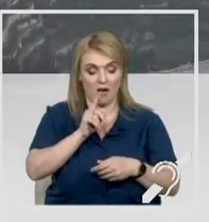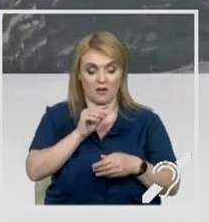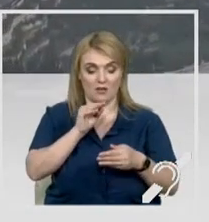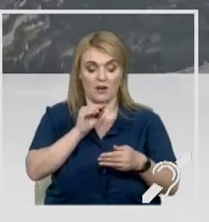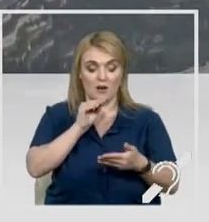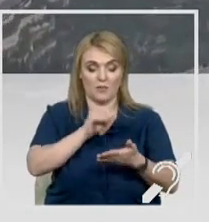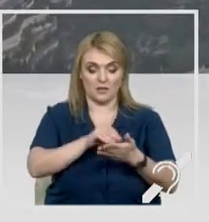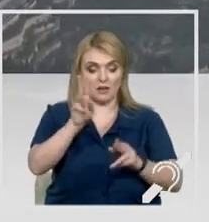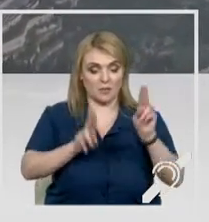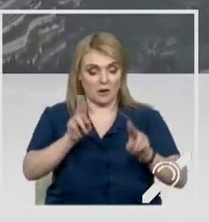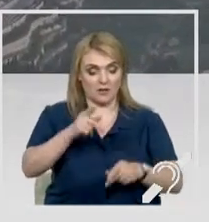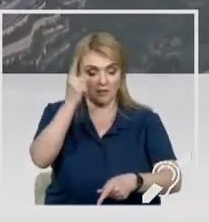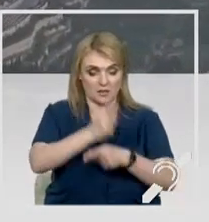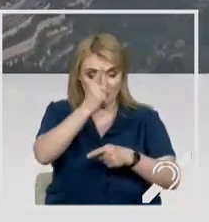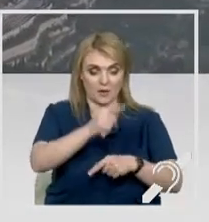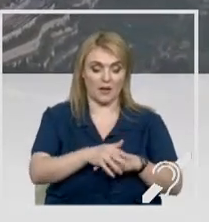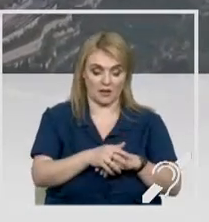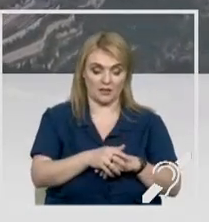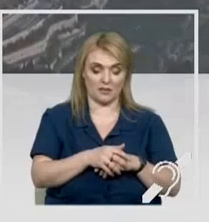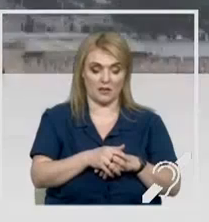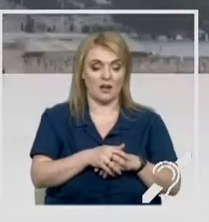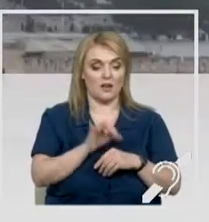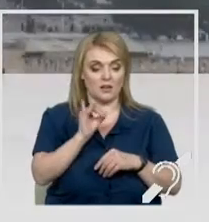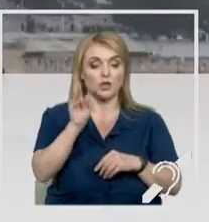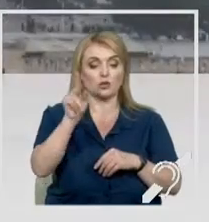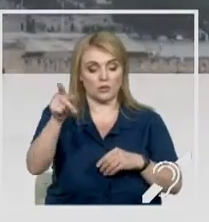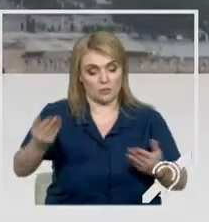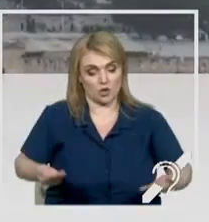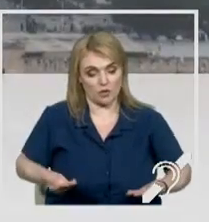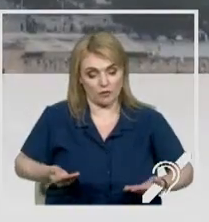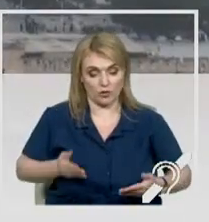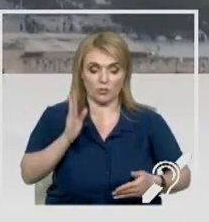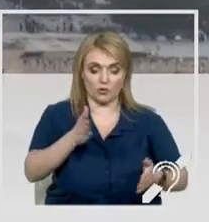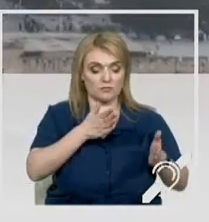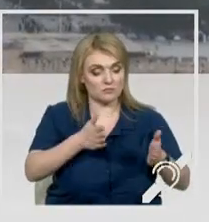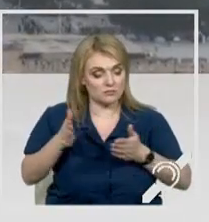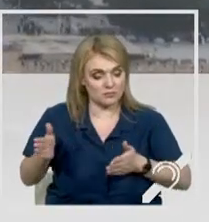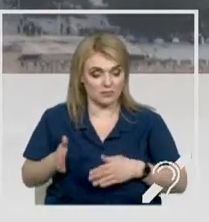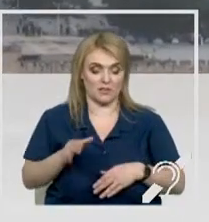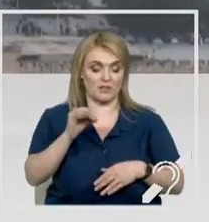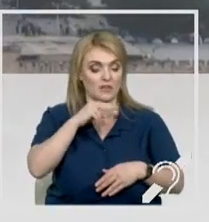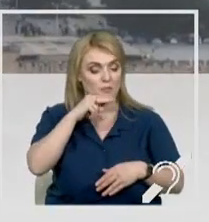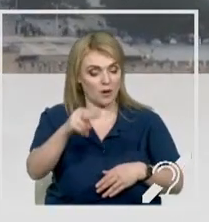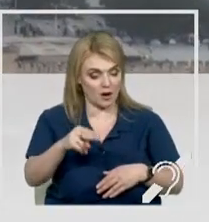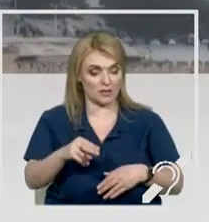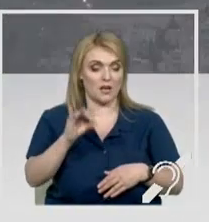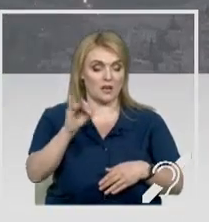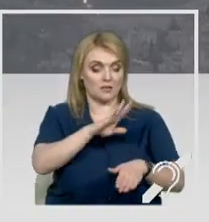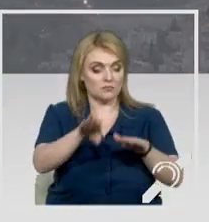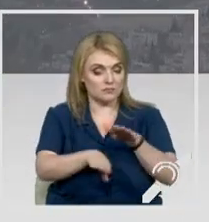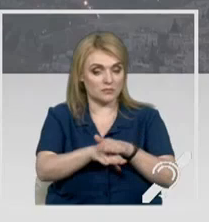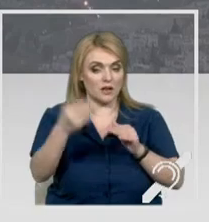Ministerul de Externe recomandă cetățenilor să fie responsabili precauți și să respecte instrucțiunile și regulile impuse de